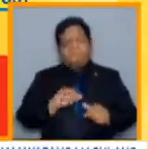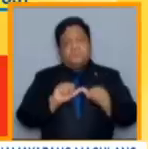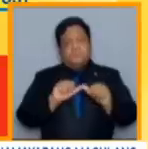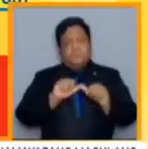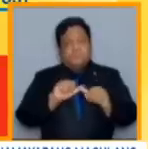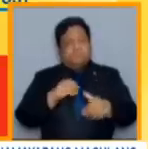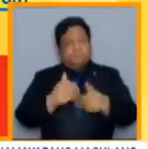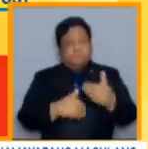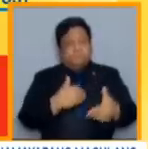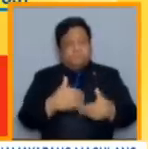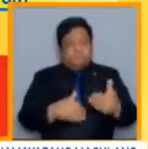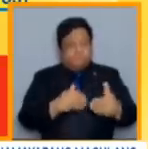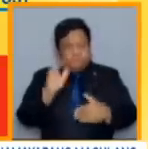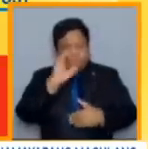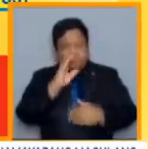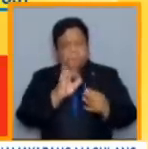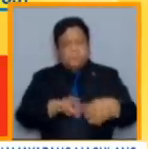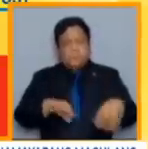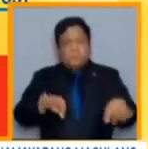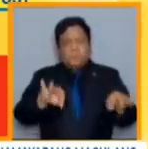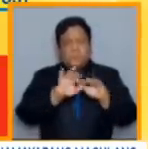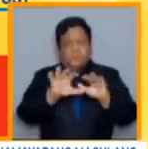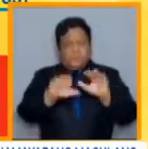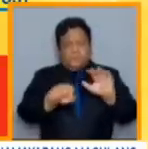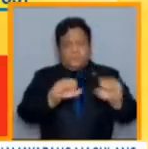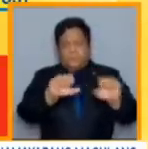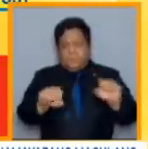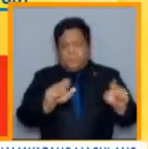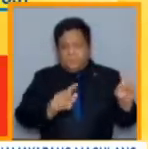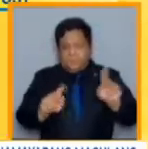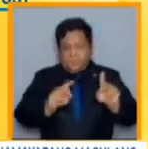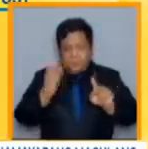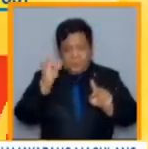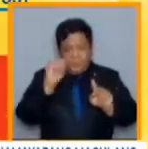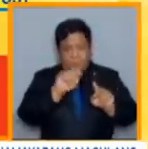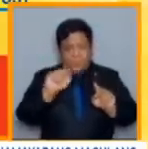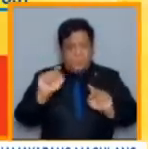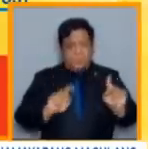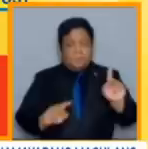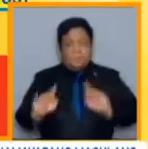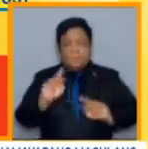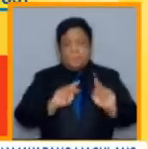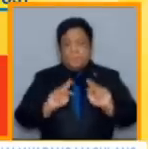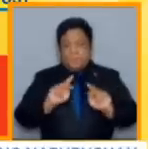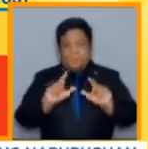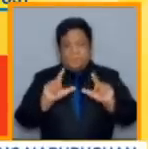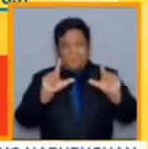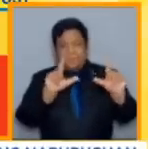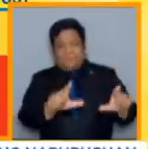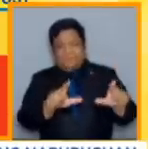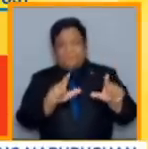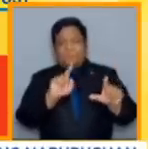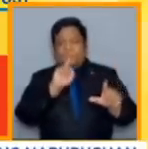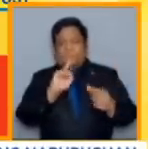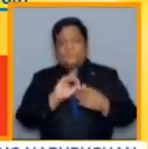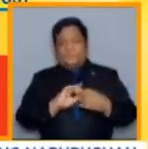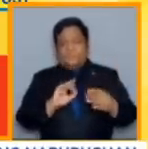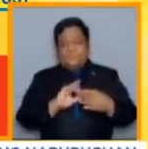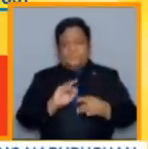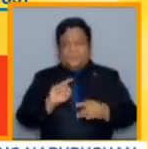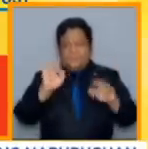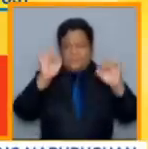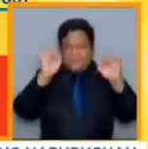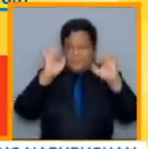natin itong mga taong to. Kasi itong mga taong na to na mga wanted sa batas ay talagang masasabi natin na mga dangerous pa rin ito kung nandyan lang sila